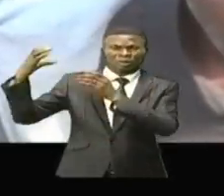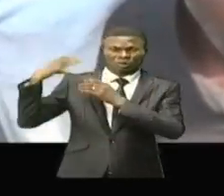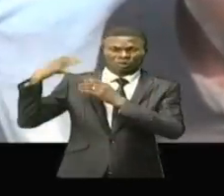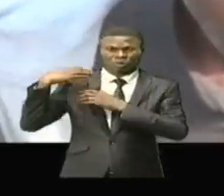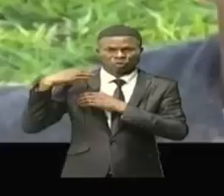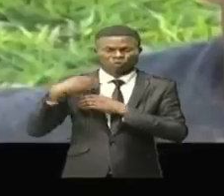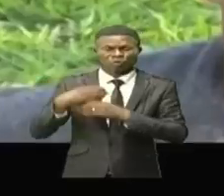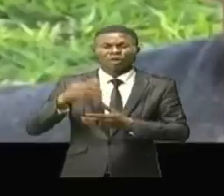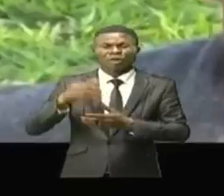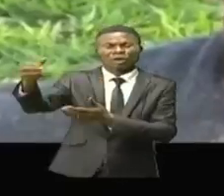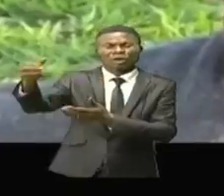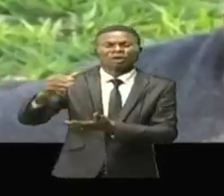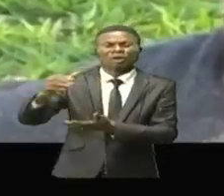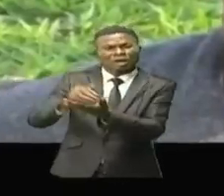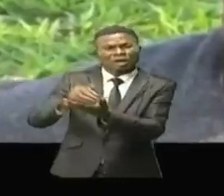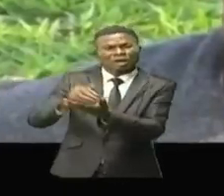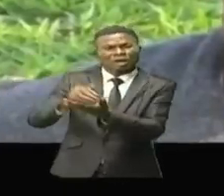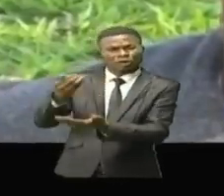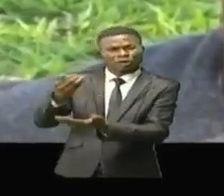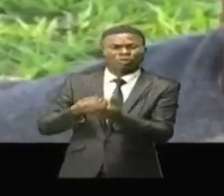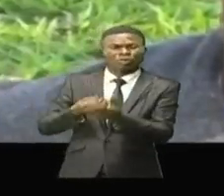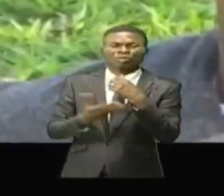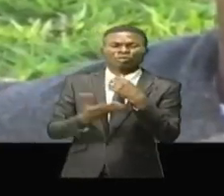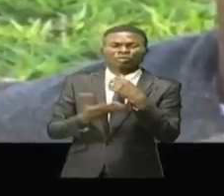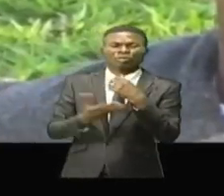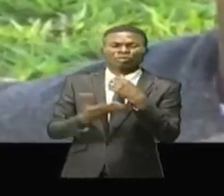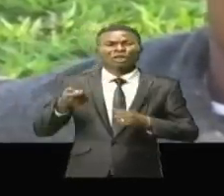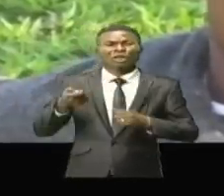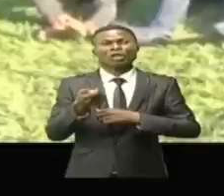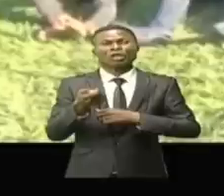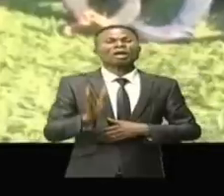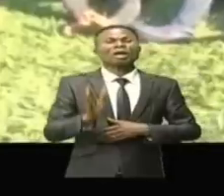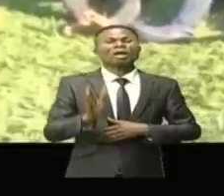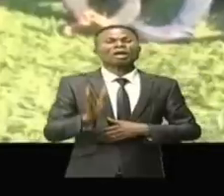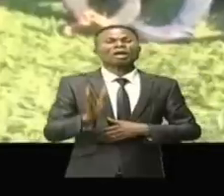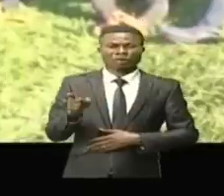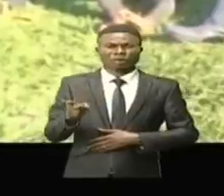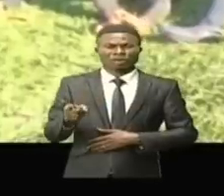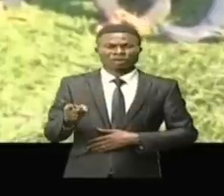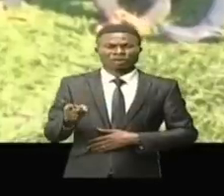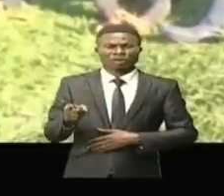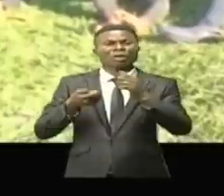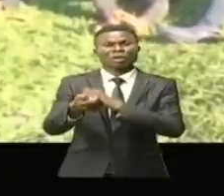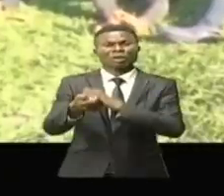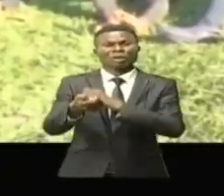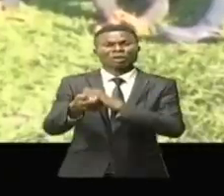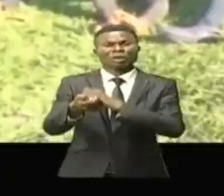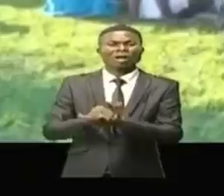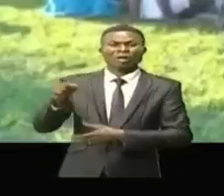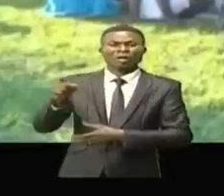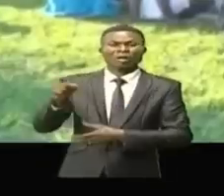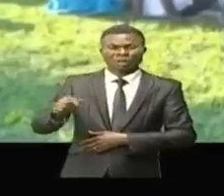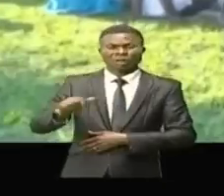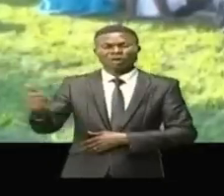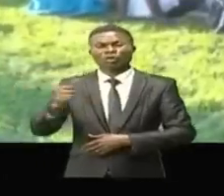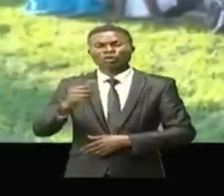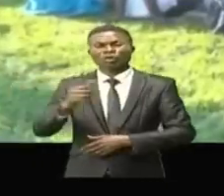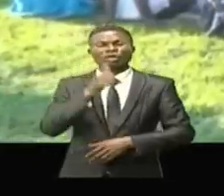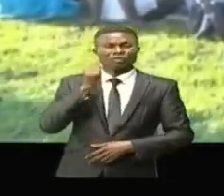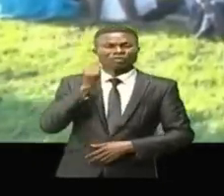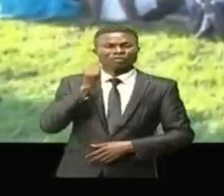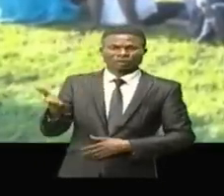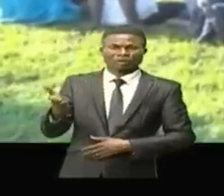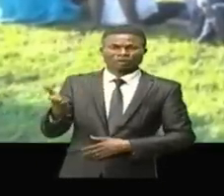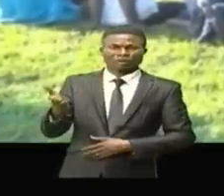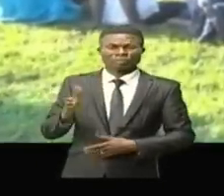rançon. Mupenzi, réputé criminel à Malehe, qui a assassiné sa femme et une autre dame. Enfin,